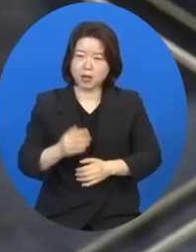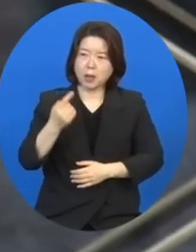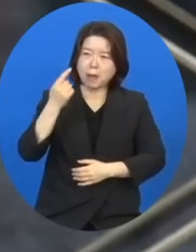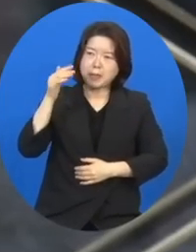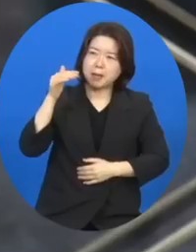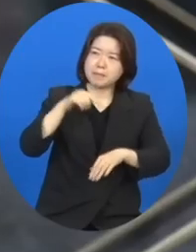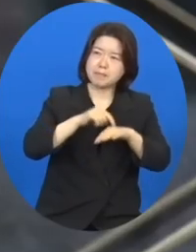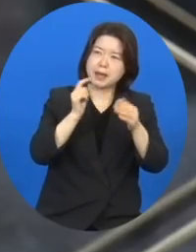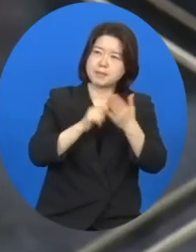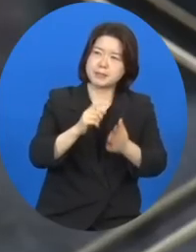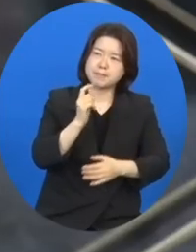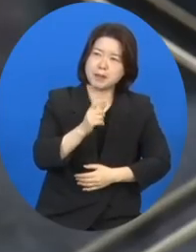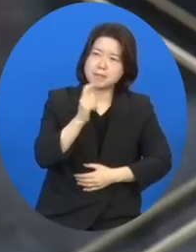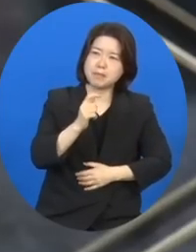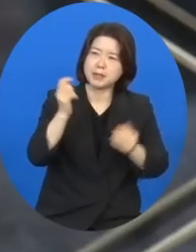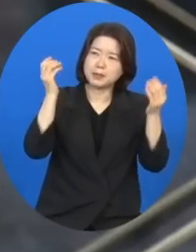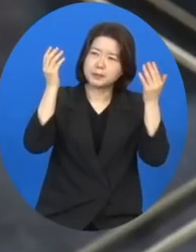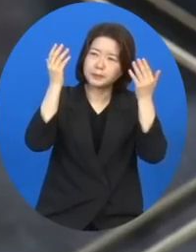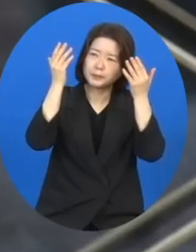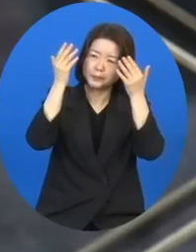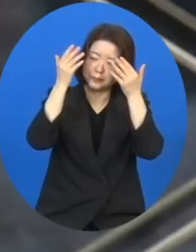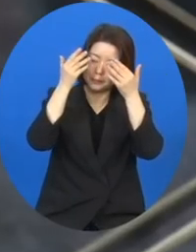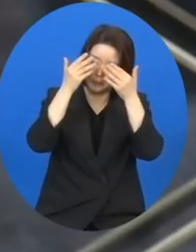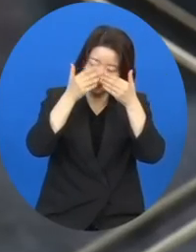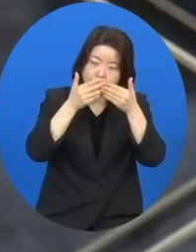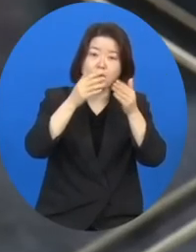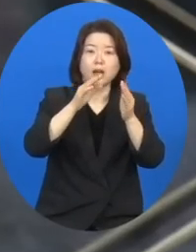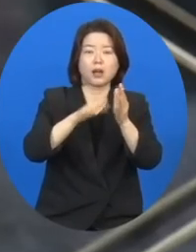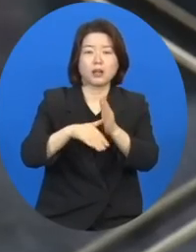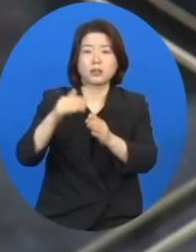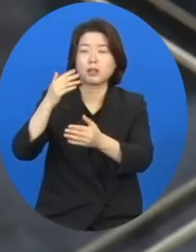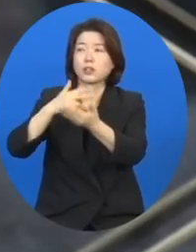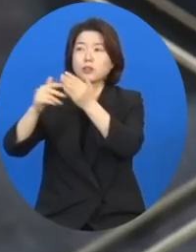메마르면서 주님과 더 이상 교제할 수가 없었어.